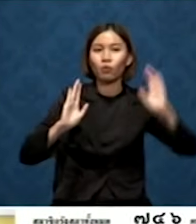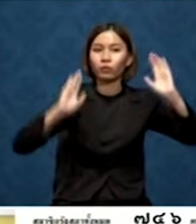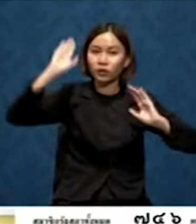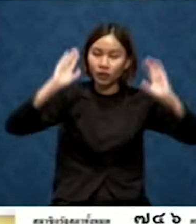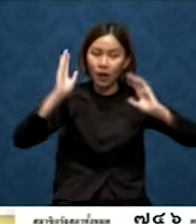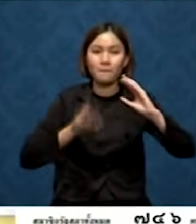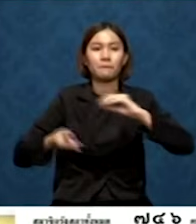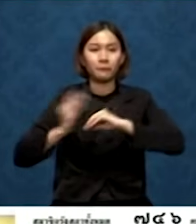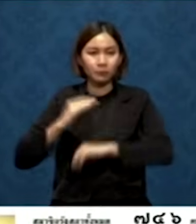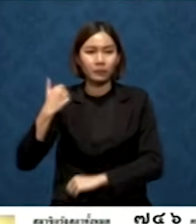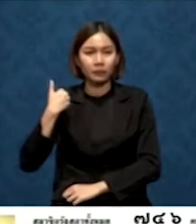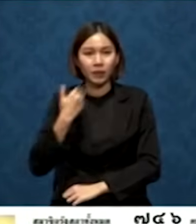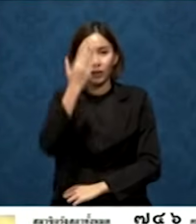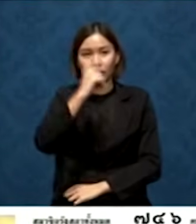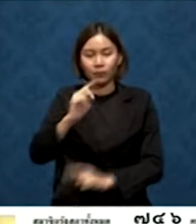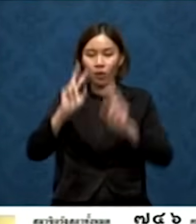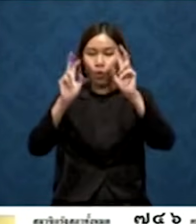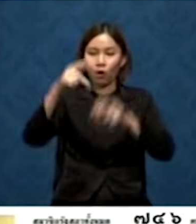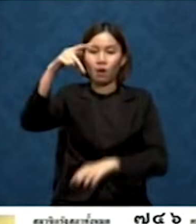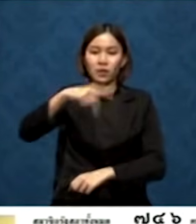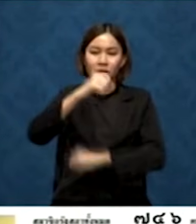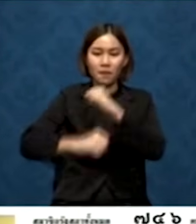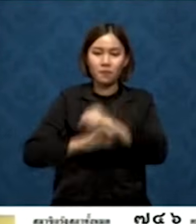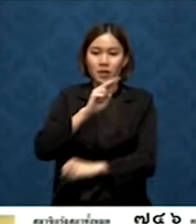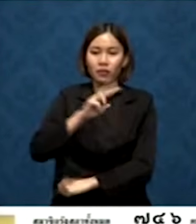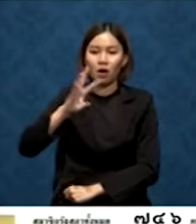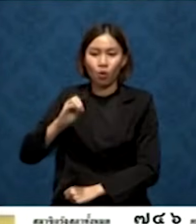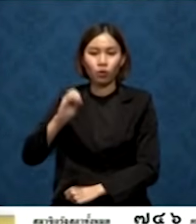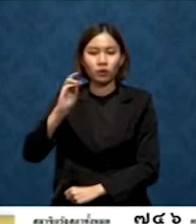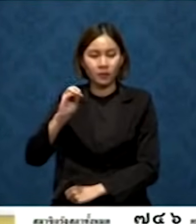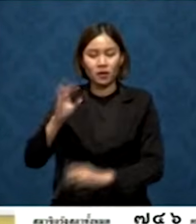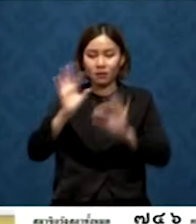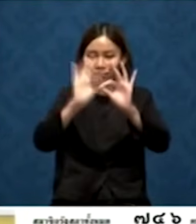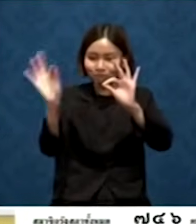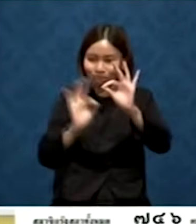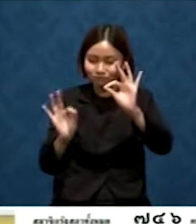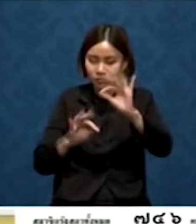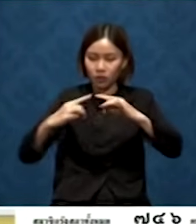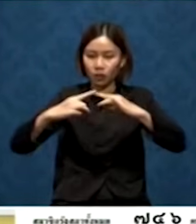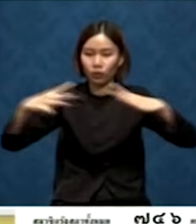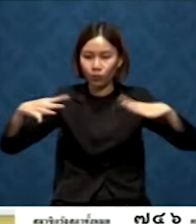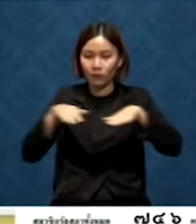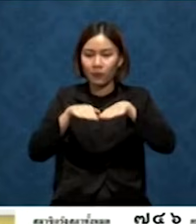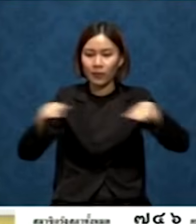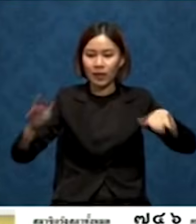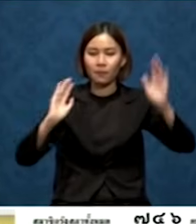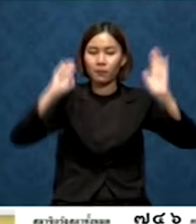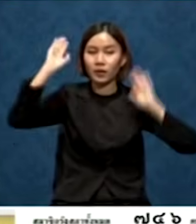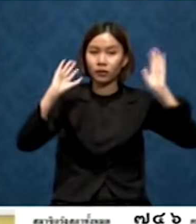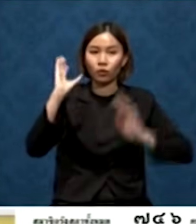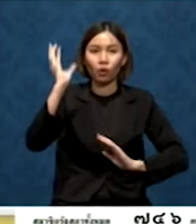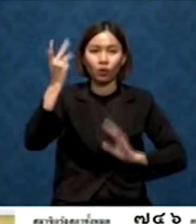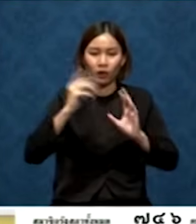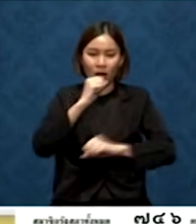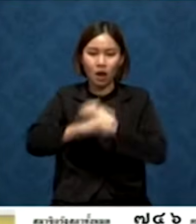อยู่ดีเนื่องจากบทเฉพาะการของรัฐมนตรี 60ที่มีเนื้อหาหลายส่วนที่ขัดกับมาตรฐานประชาธิปไตยสากลนั้นก็จะหมด